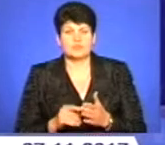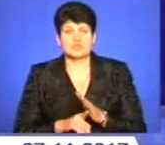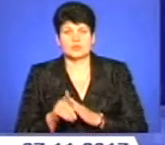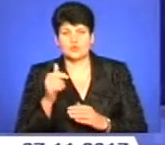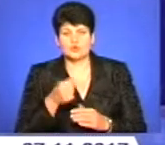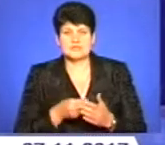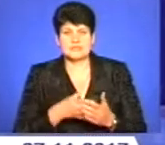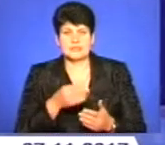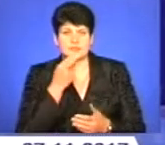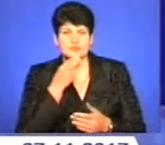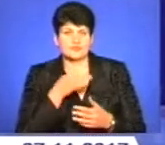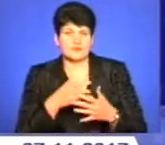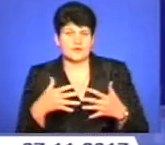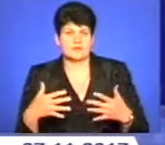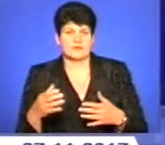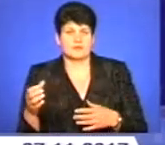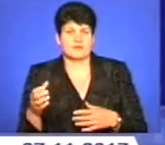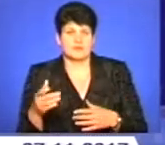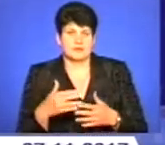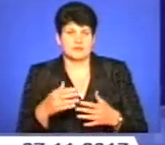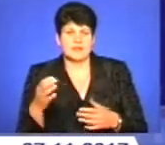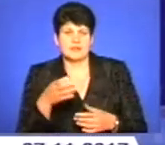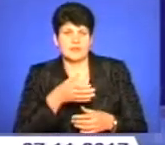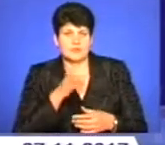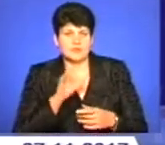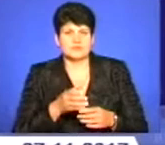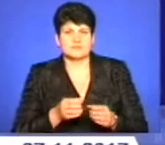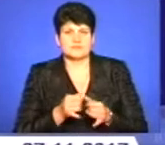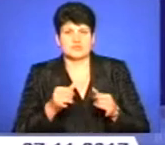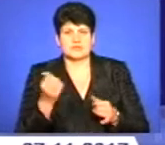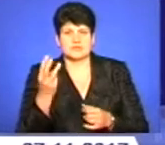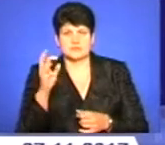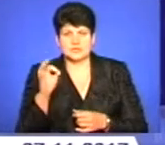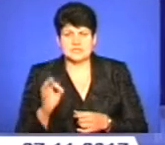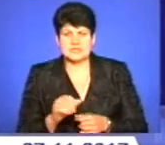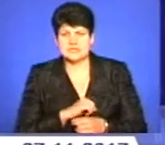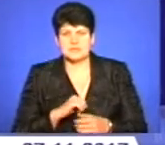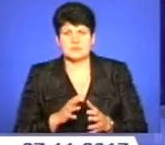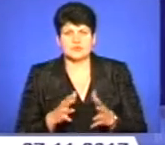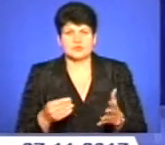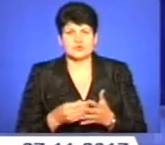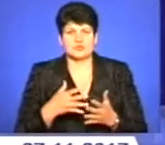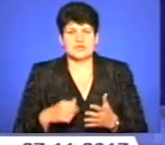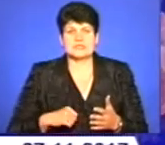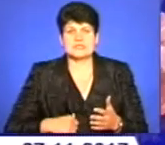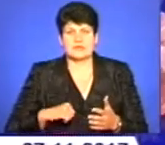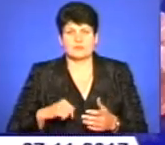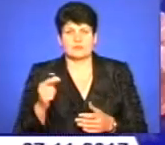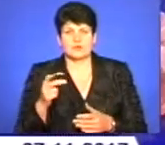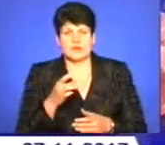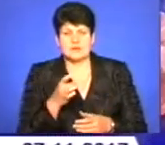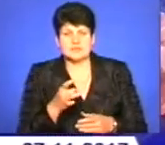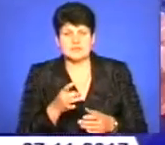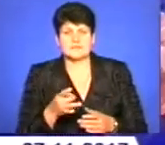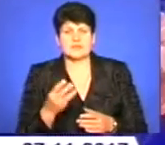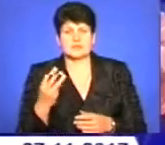продукти харчування і безалкогольні напої зросли на 13%. Найбільше подорожчало сало – у 1,5 рази. Крім того, більш ніж